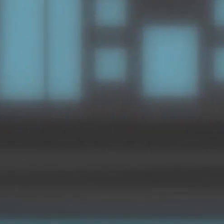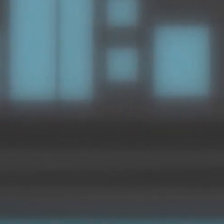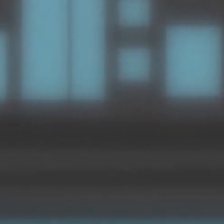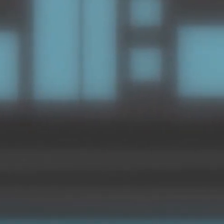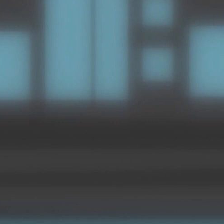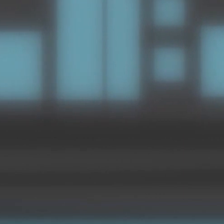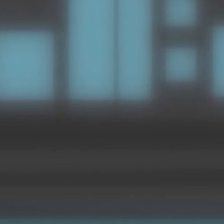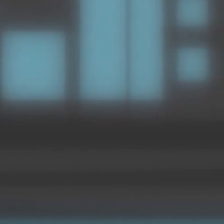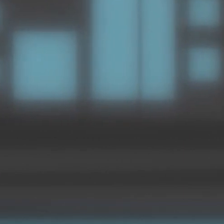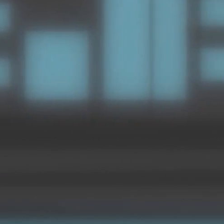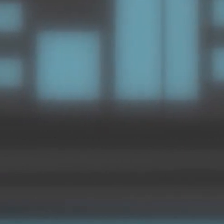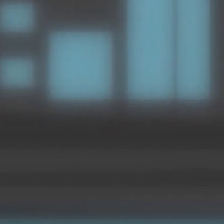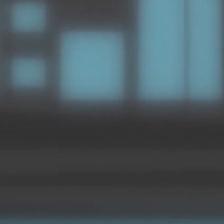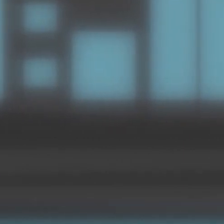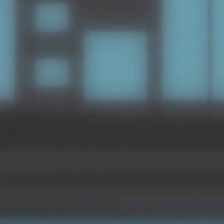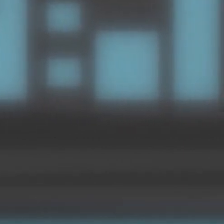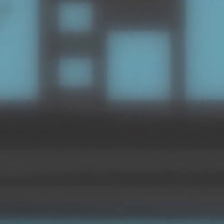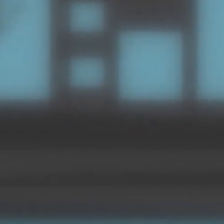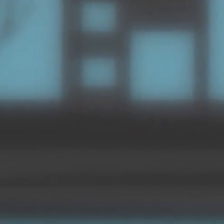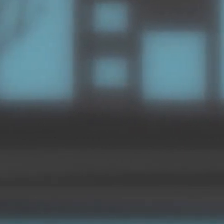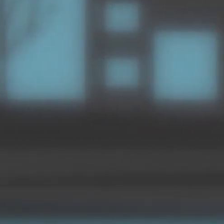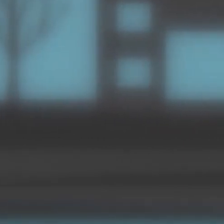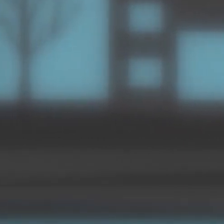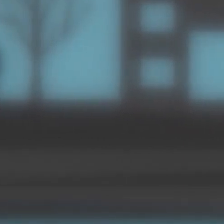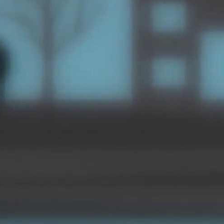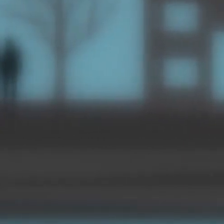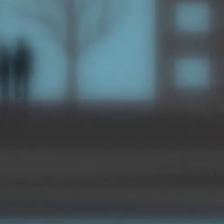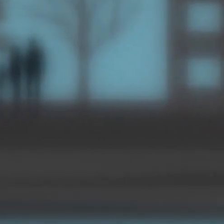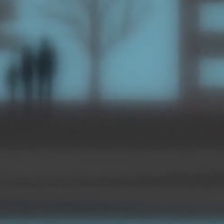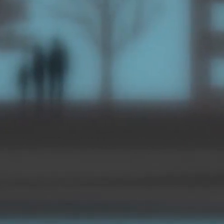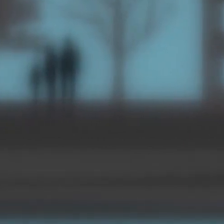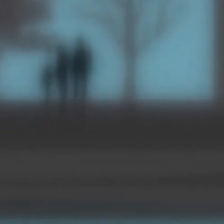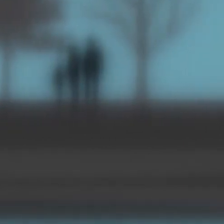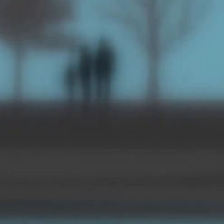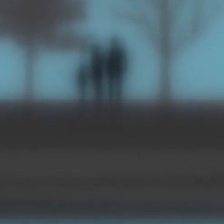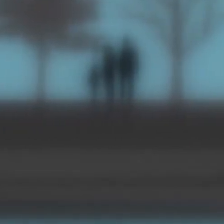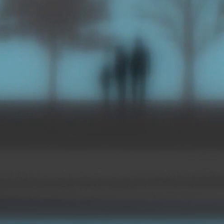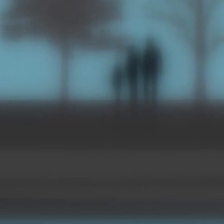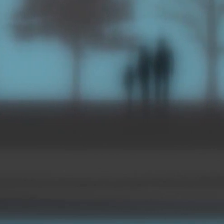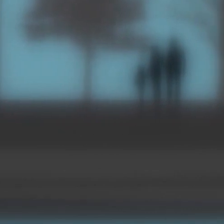today, I can do what I want, I can be what I want to.